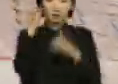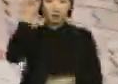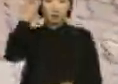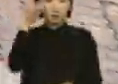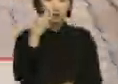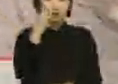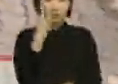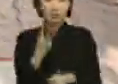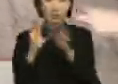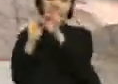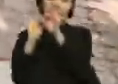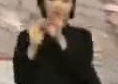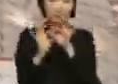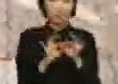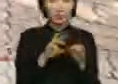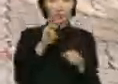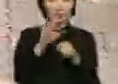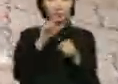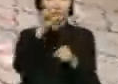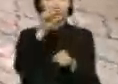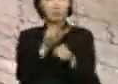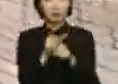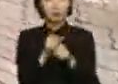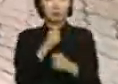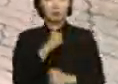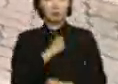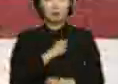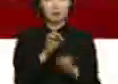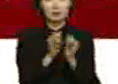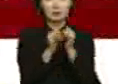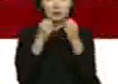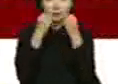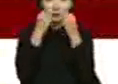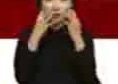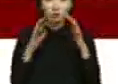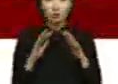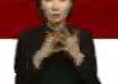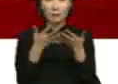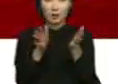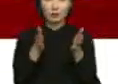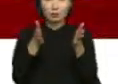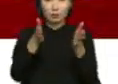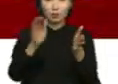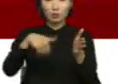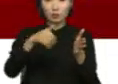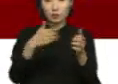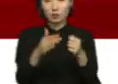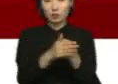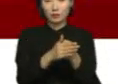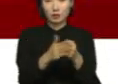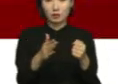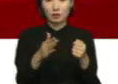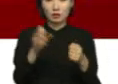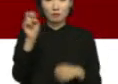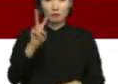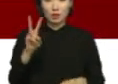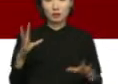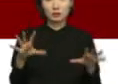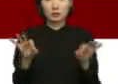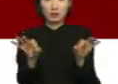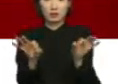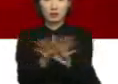3달째 35년간 지켜온 시장이 신축 아파트 도로 공사로 인해 팬 순간에 사라질 위기에 처음